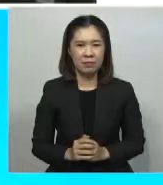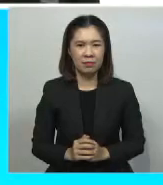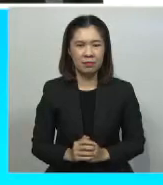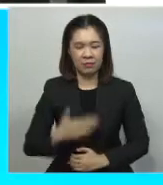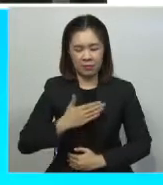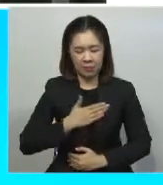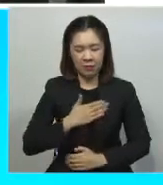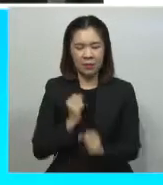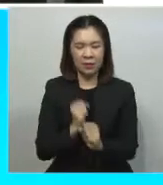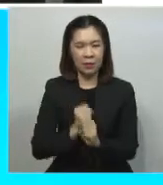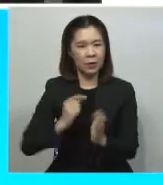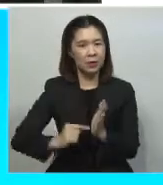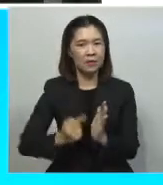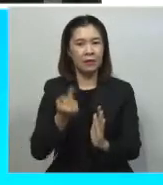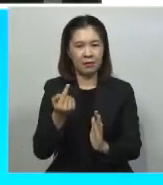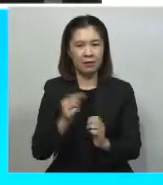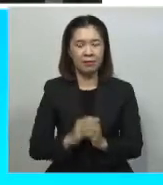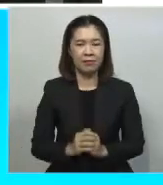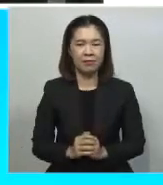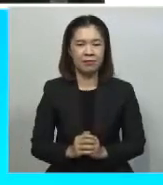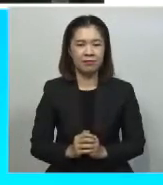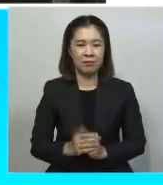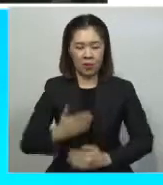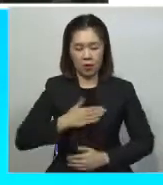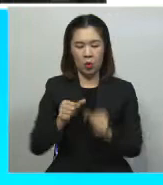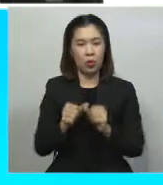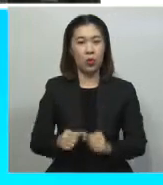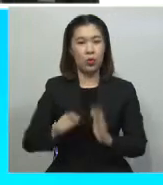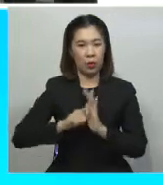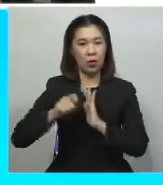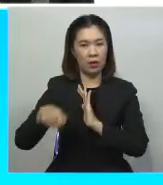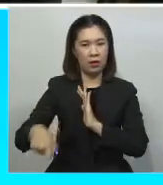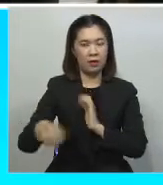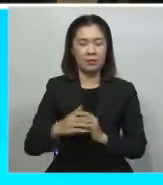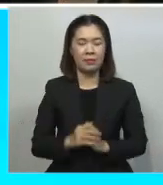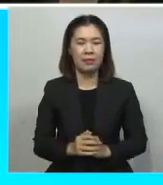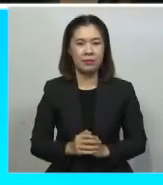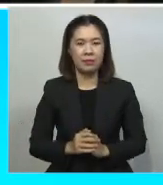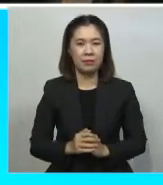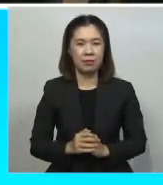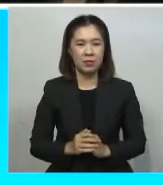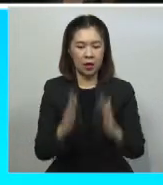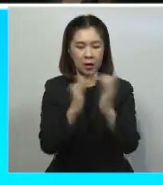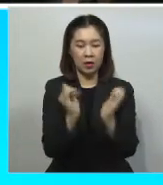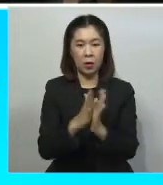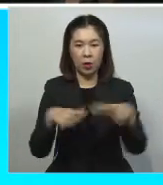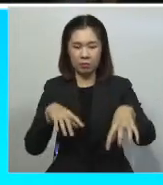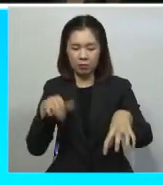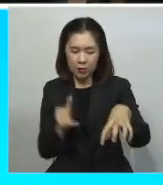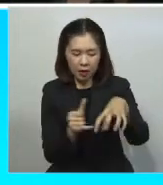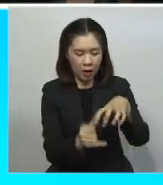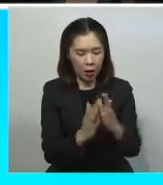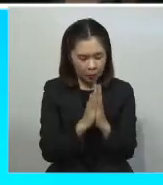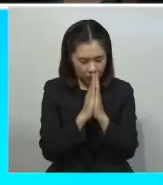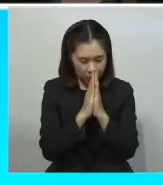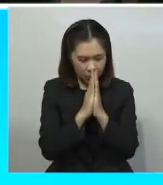แรกกับมาแล้วก็เป็นคนโคราชกับเกิดที่โคราชกับวัดหลวงพ่อคูณก็ไปบ่อยครับไปบ้าน